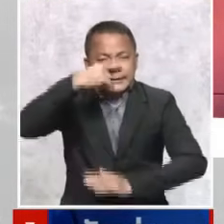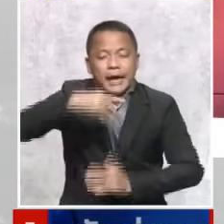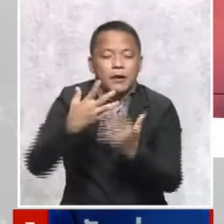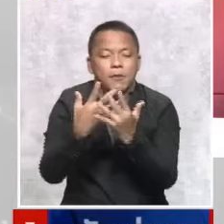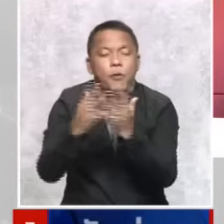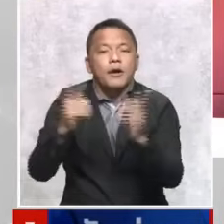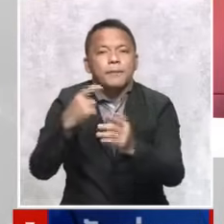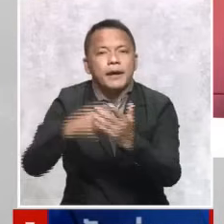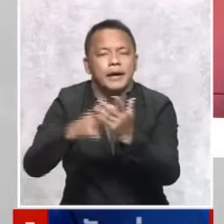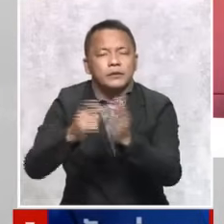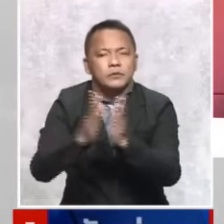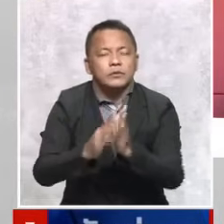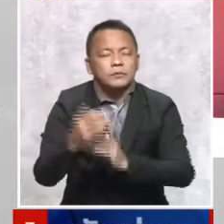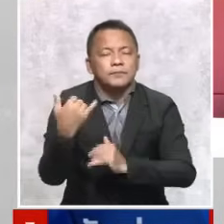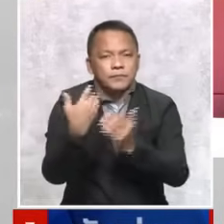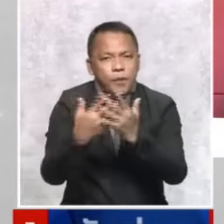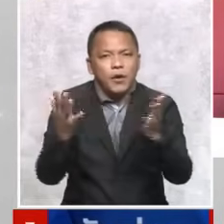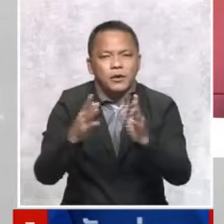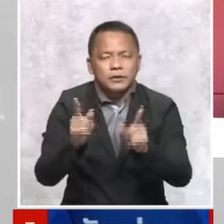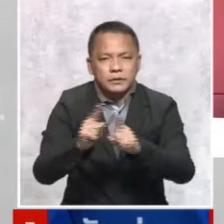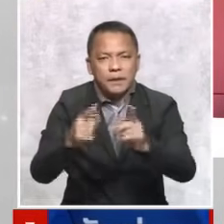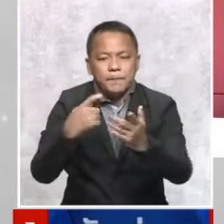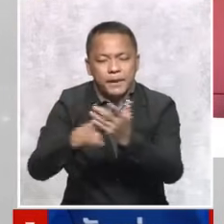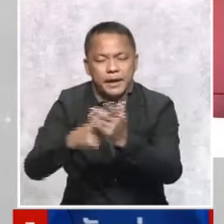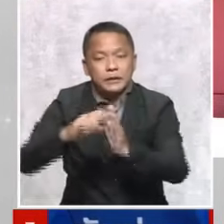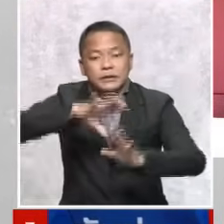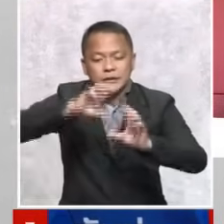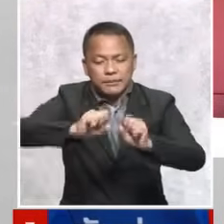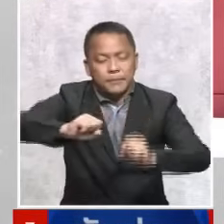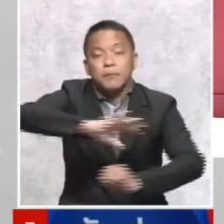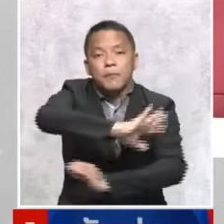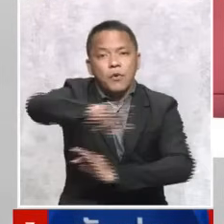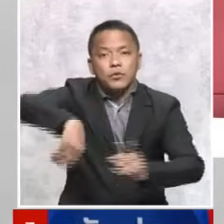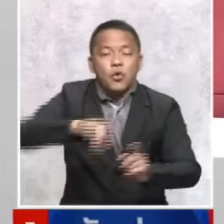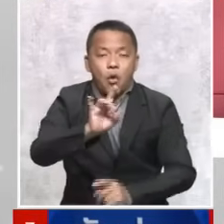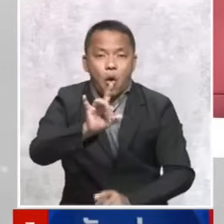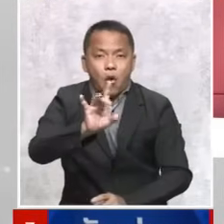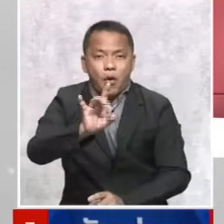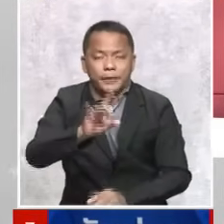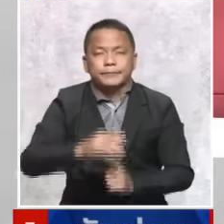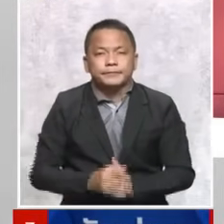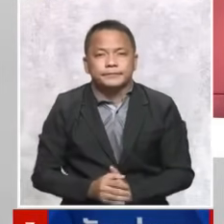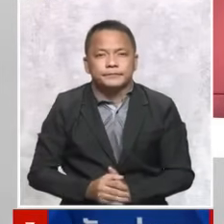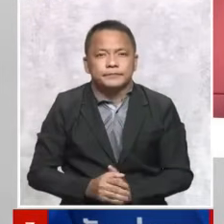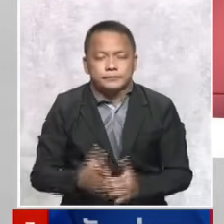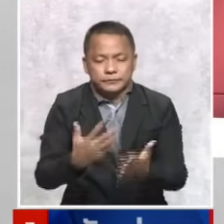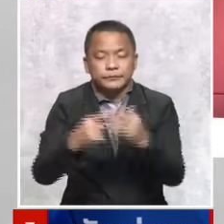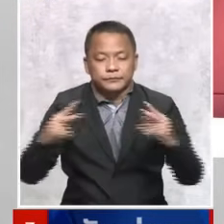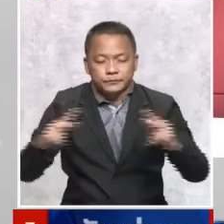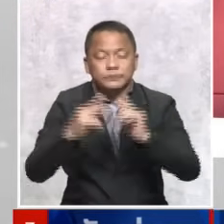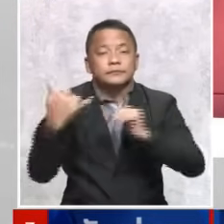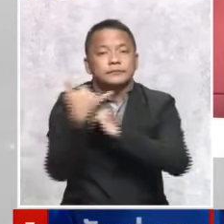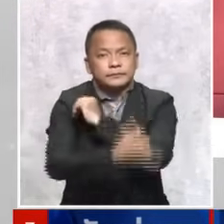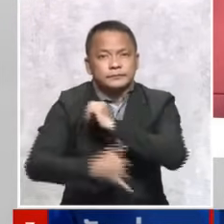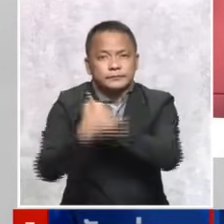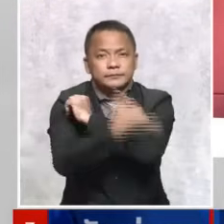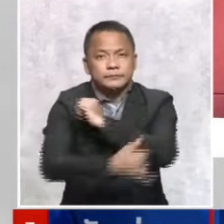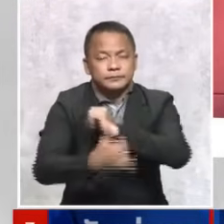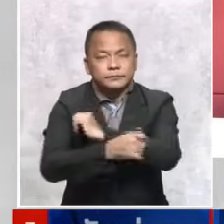ล่อยตัวประกันมากกว่าประเทศอื่นจากตัวประกันที่ถูกจับทั้งหมด100กว่าคนซึ่งกระทรวงการต่างประเท